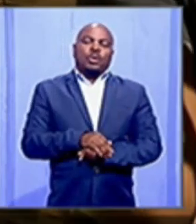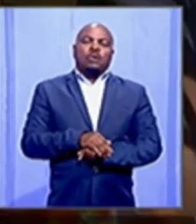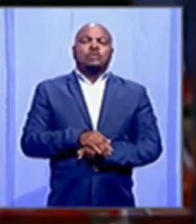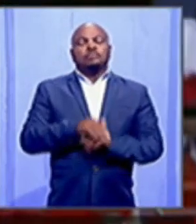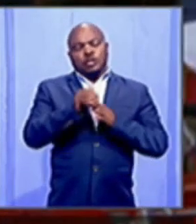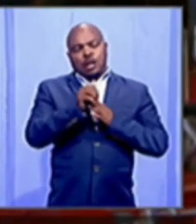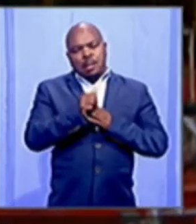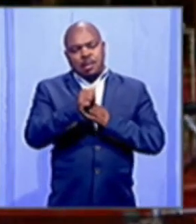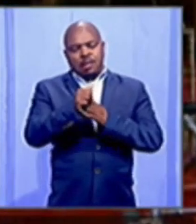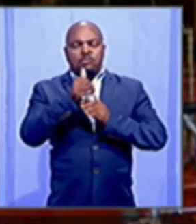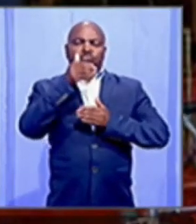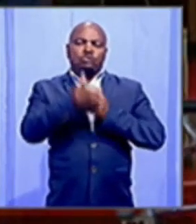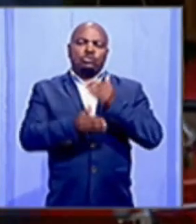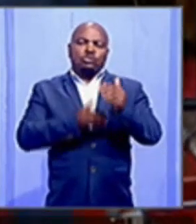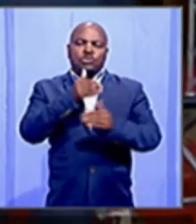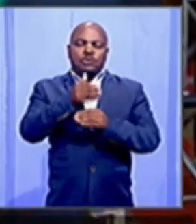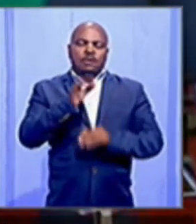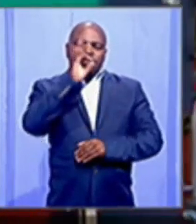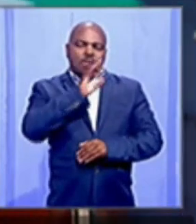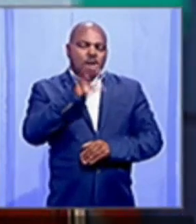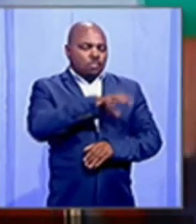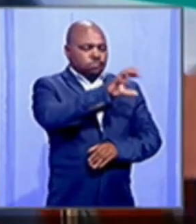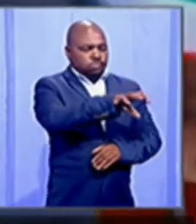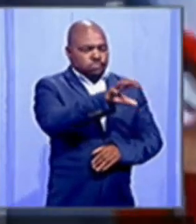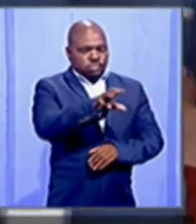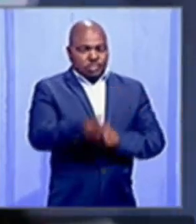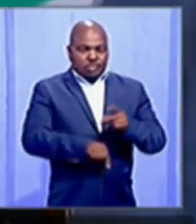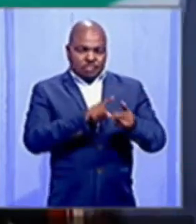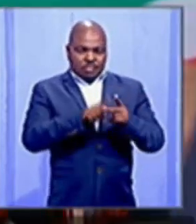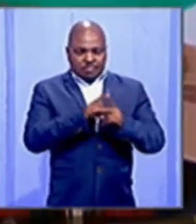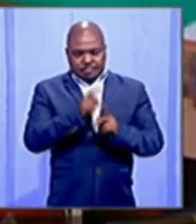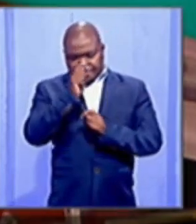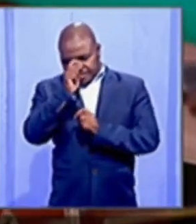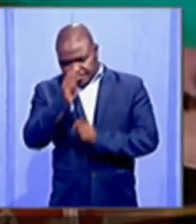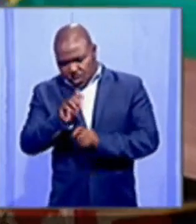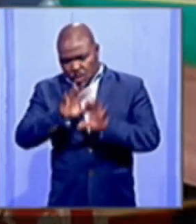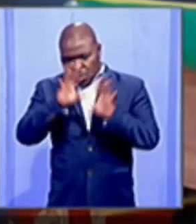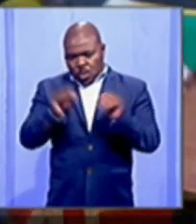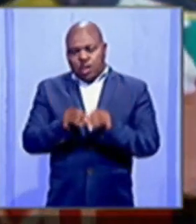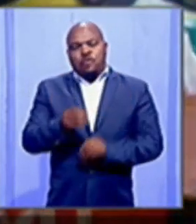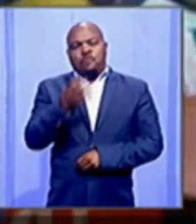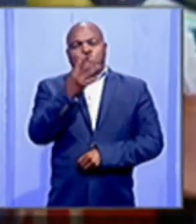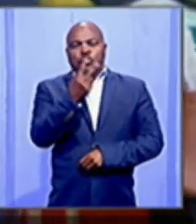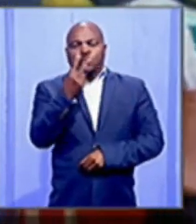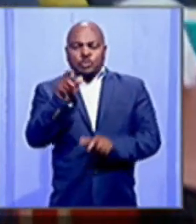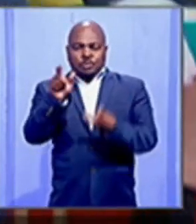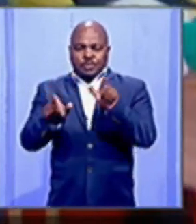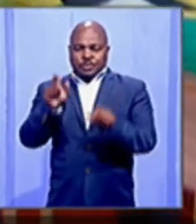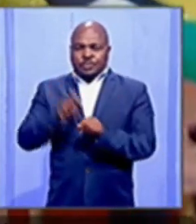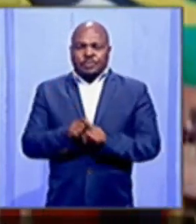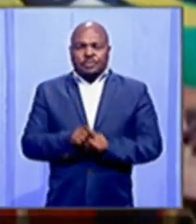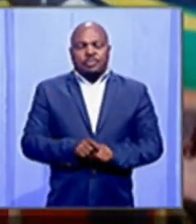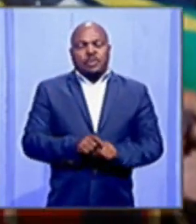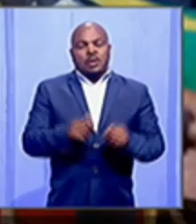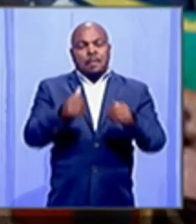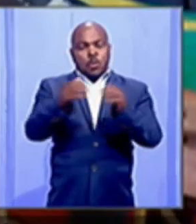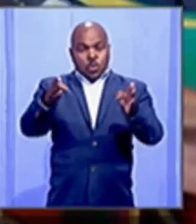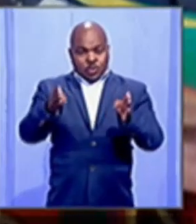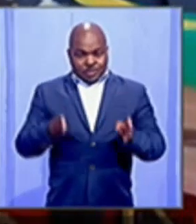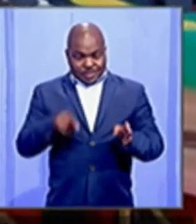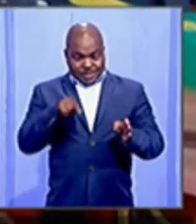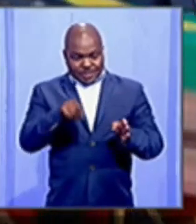etelela pele tiragalo ya peo ya kgare le go tlotlomatsa bagaka ba le 42. Makase a baswi a ne a